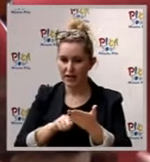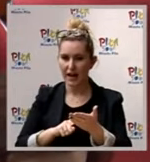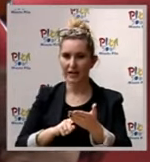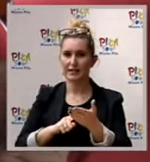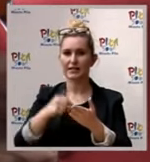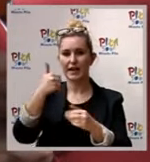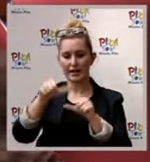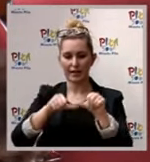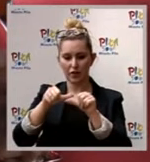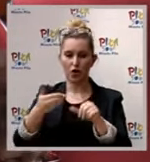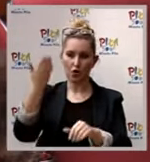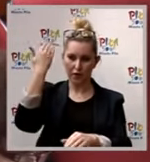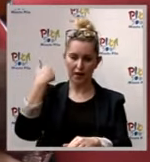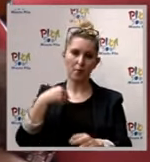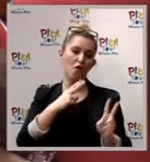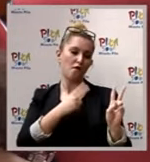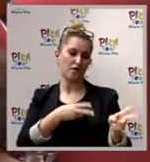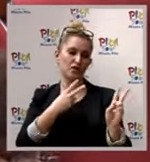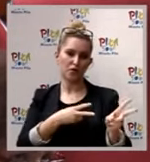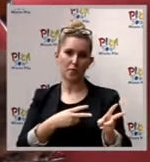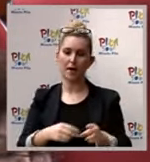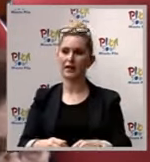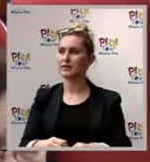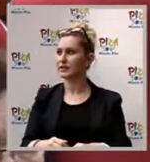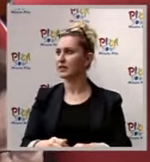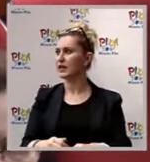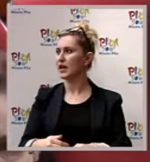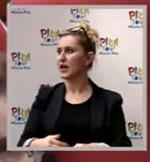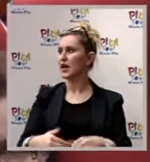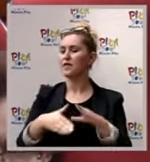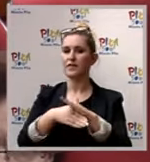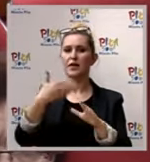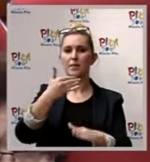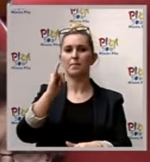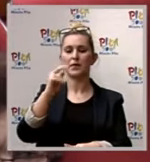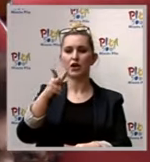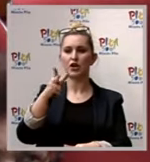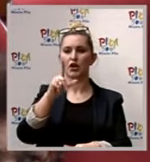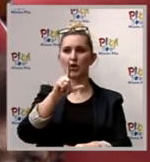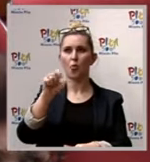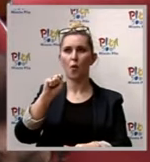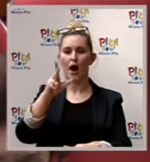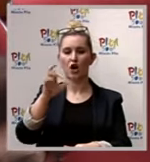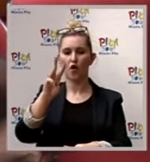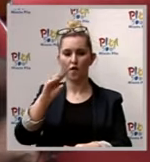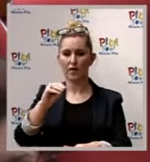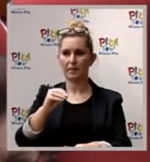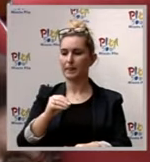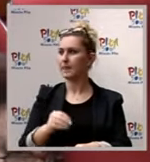ubiegłym roku, w listopadzie, w Miłakowie, powiat Ostróda,